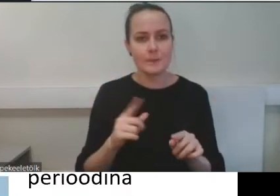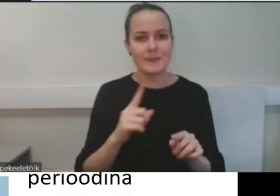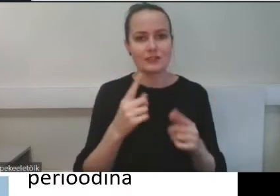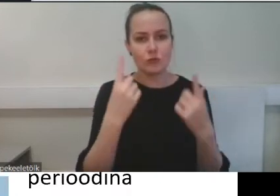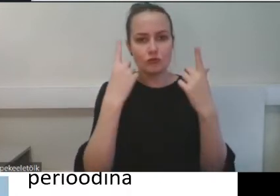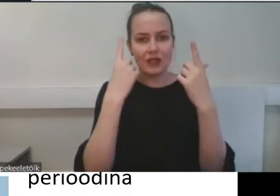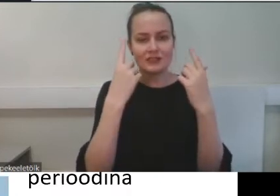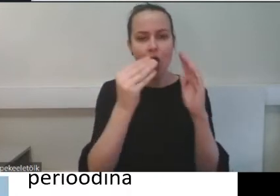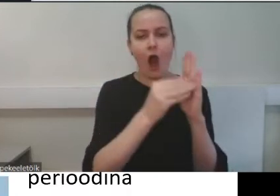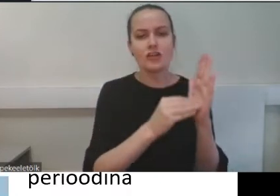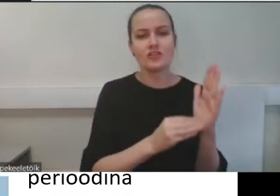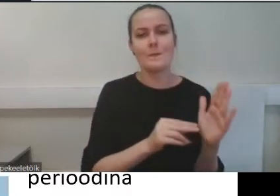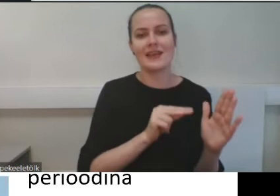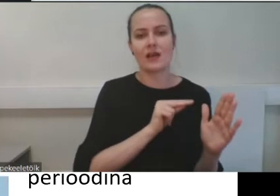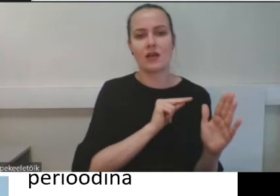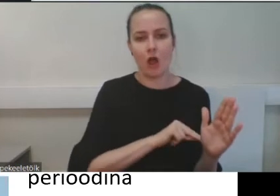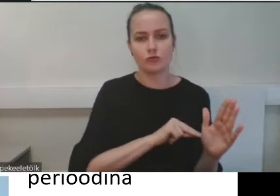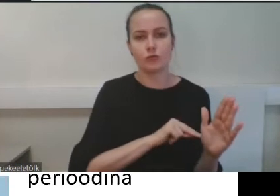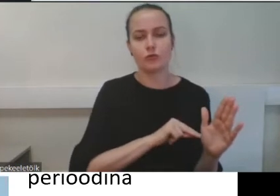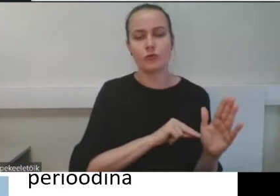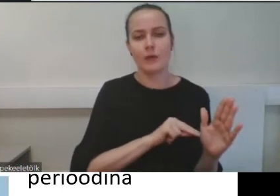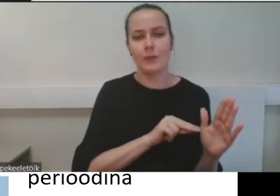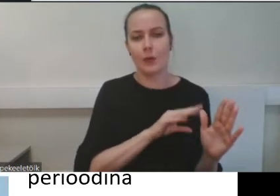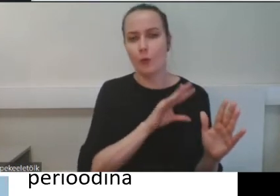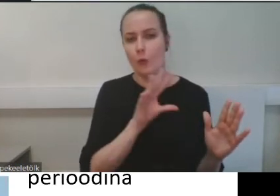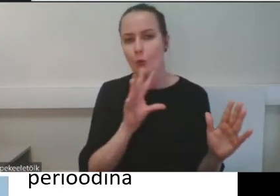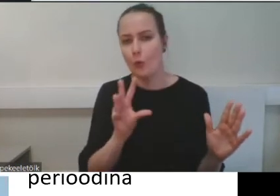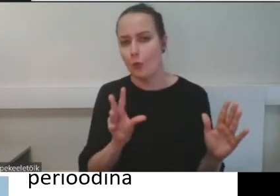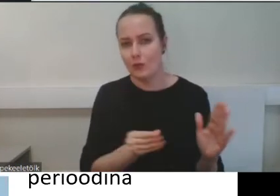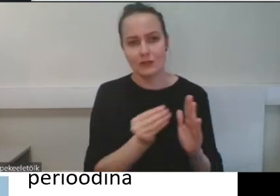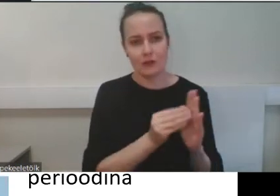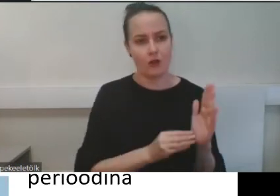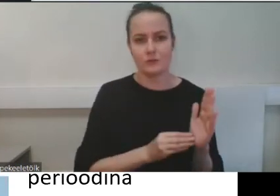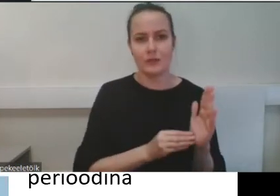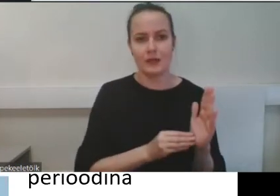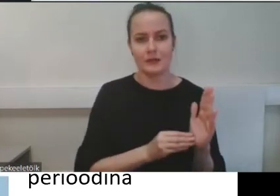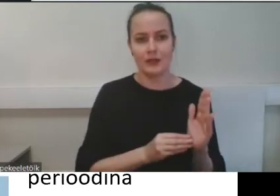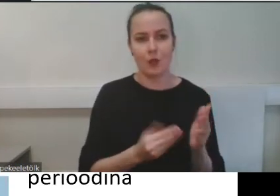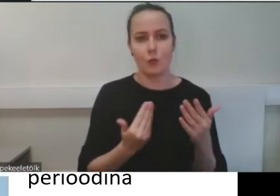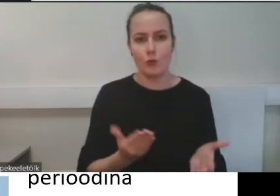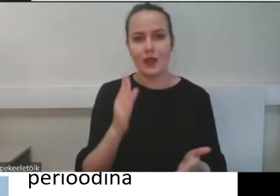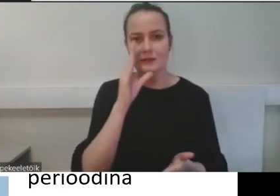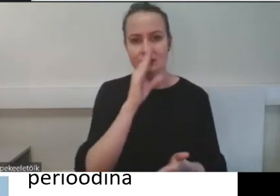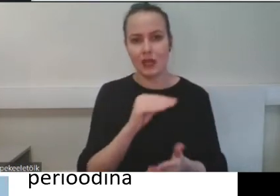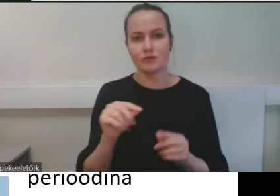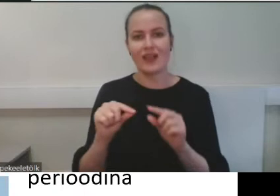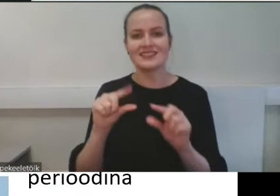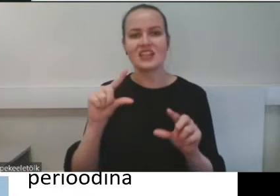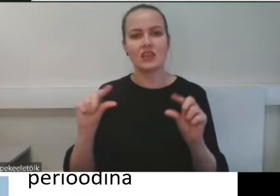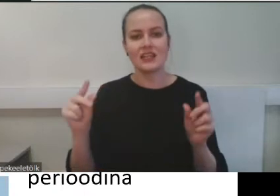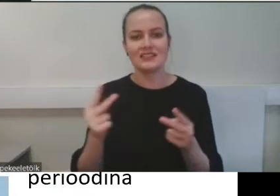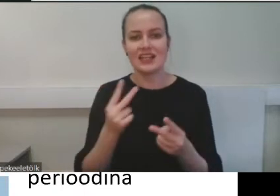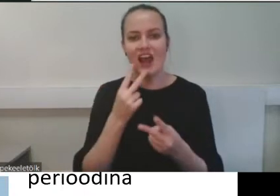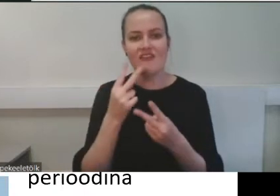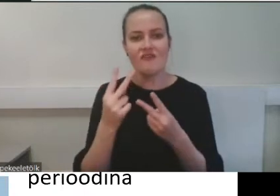koduteenuse valiku taga aasta 2018, et ta näiteks koduteenust 2018 aasta kohta.